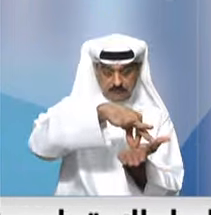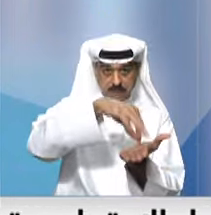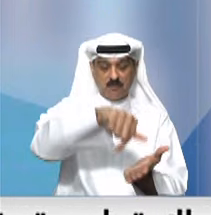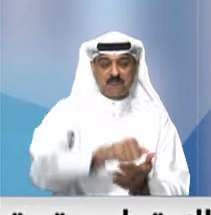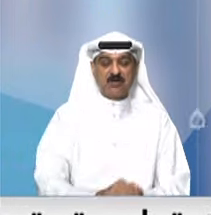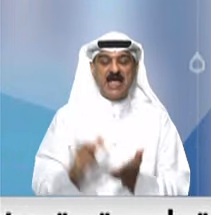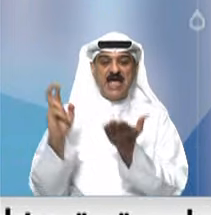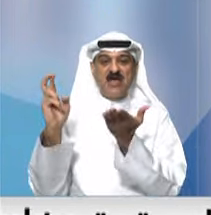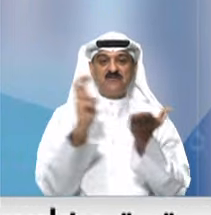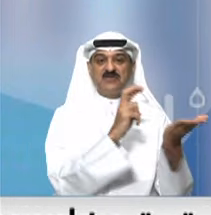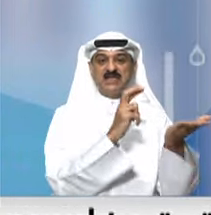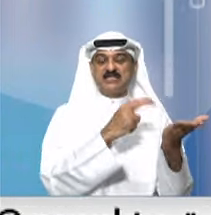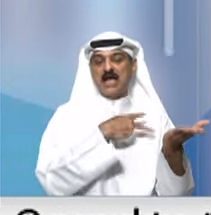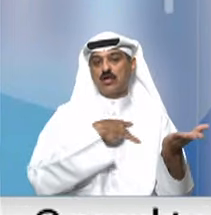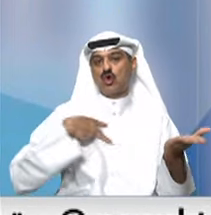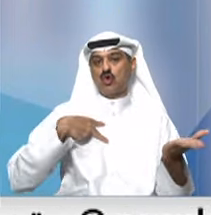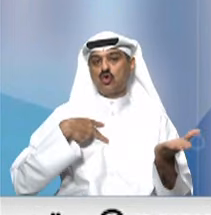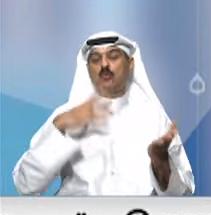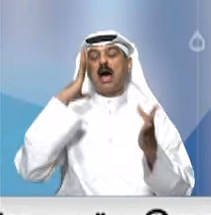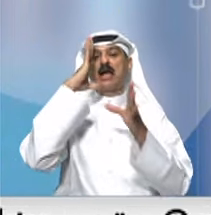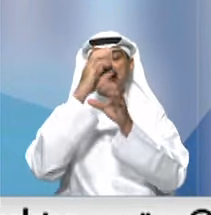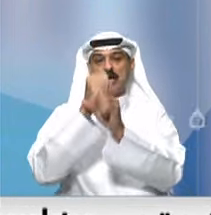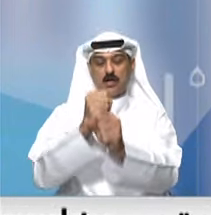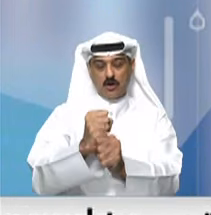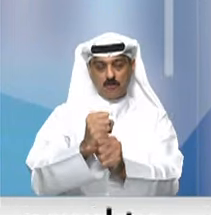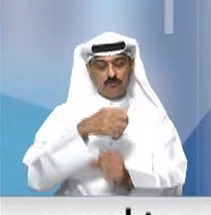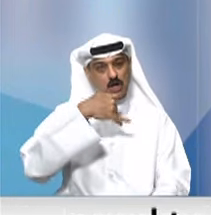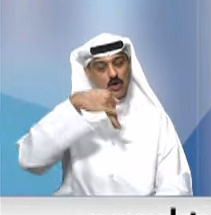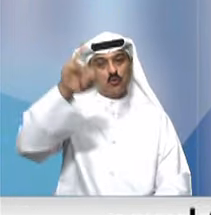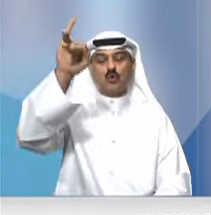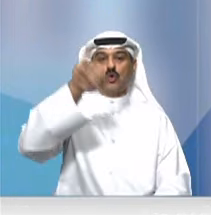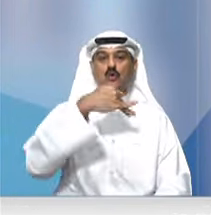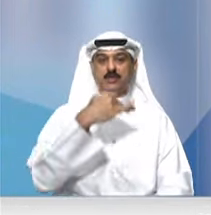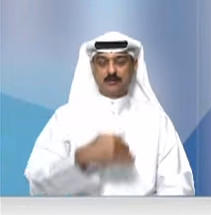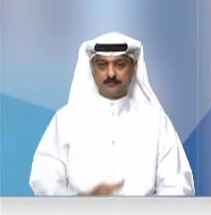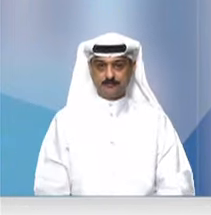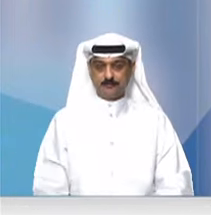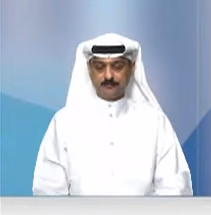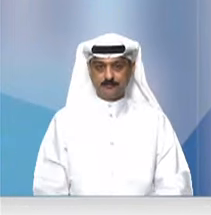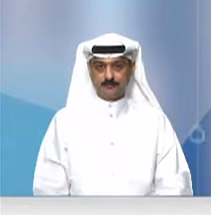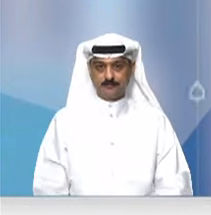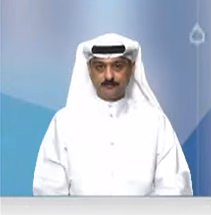زيارة دولة رافقت سموه السلامة في الحل والترحال.